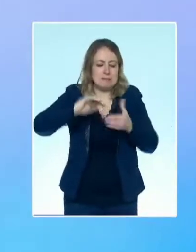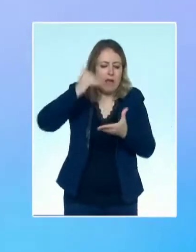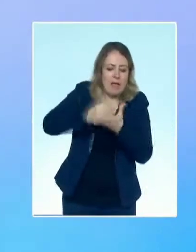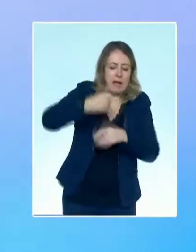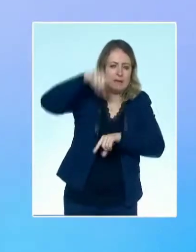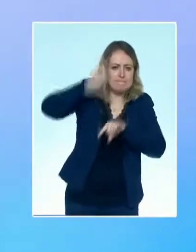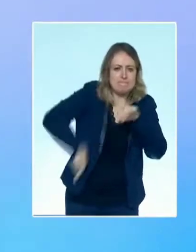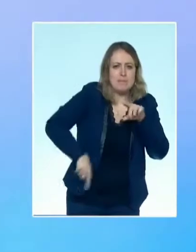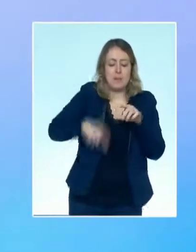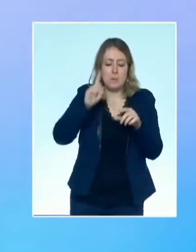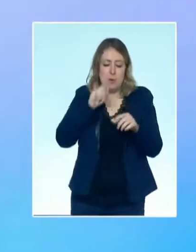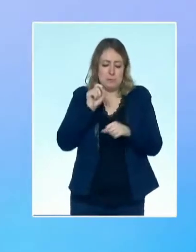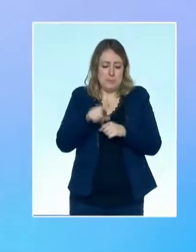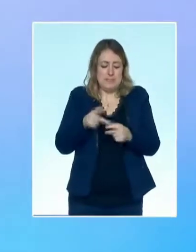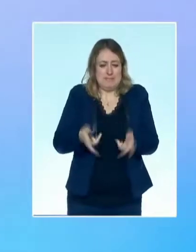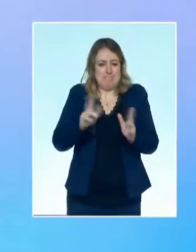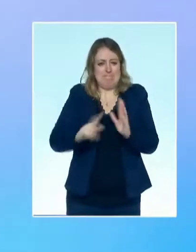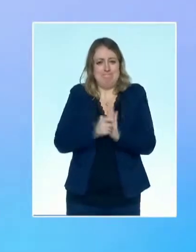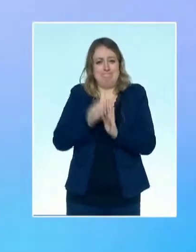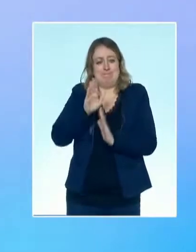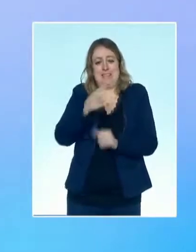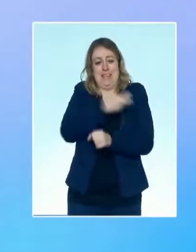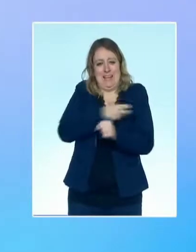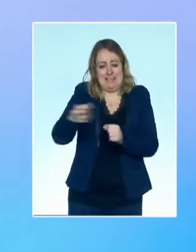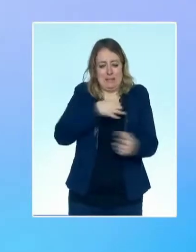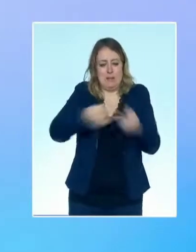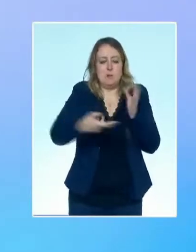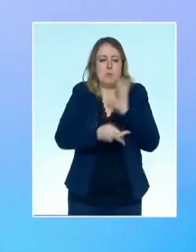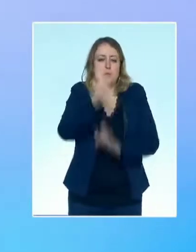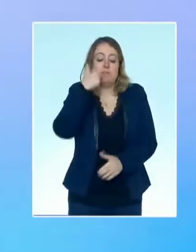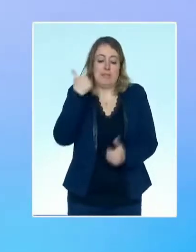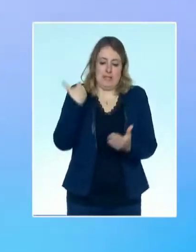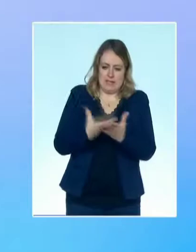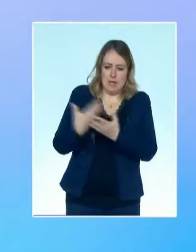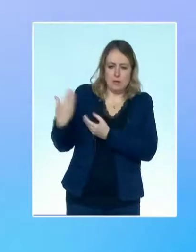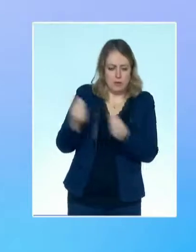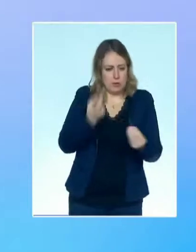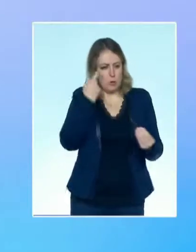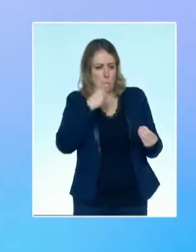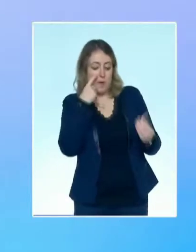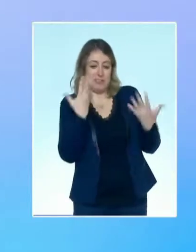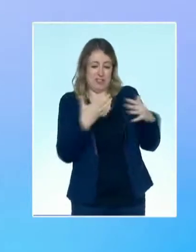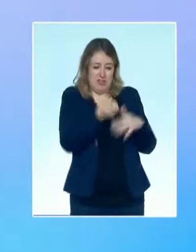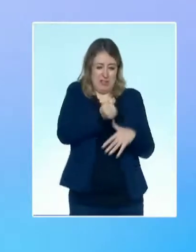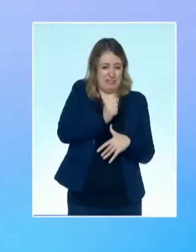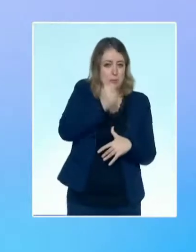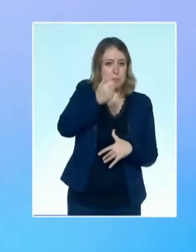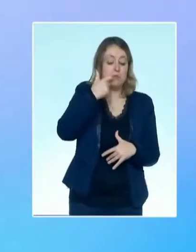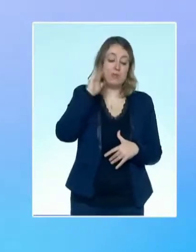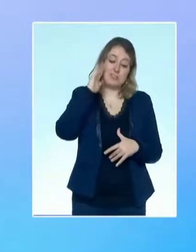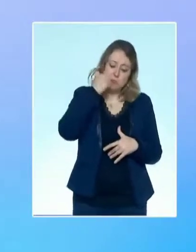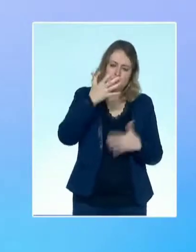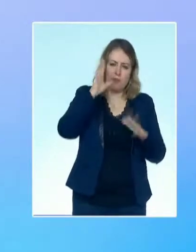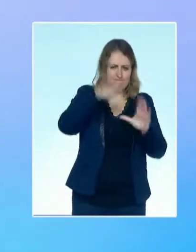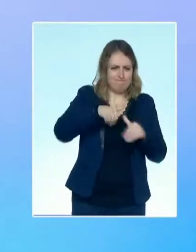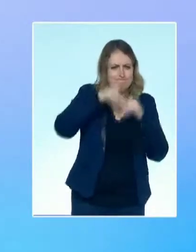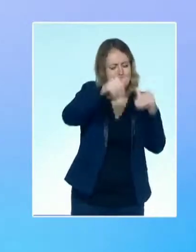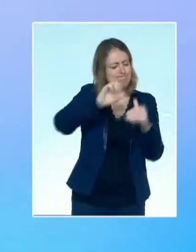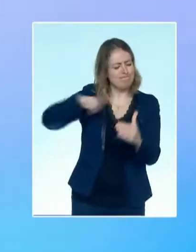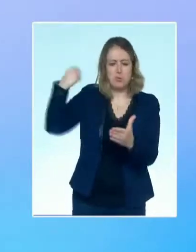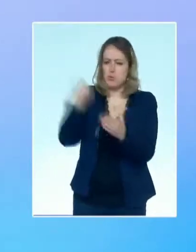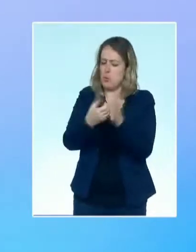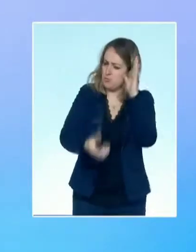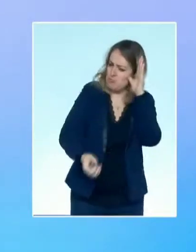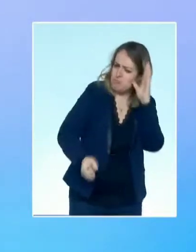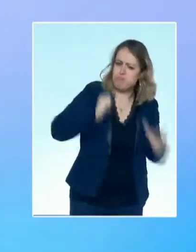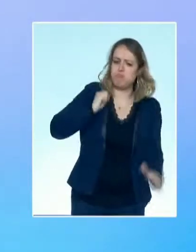contamination qui étaient plus importants. Ça, c'est déjà vos soirées à l'Élysée, c'est ça favorable par rapport à l'épidémie. Donc, on souhaite pousser notre avantage jusqu'au bout,